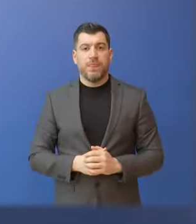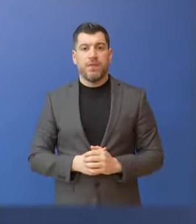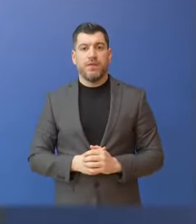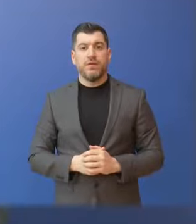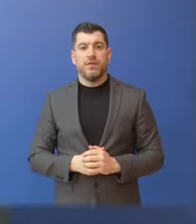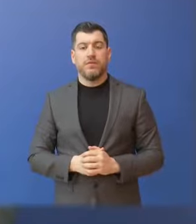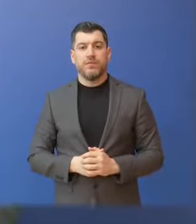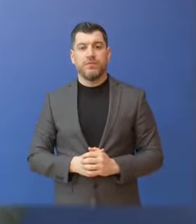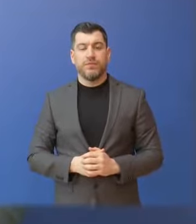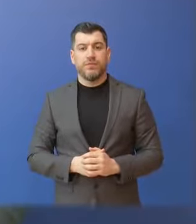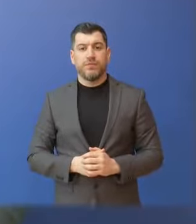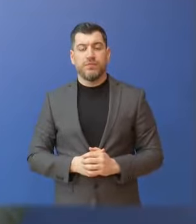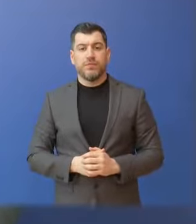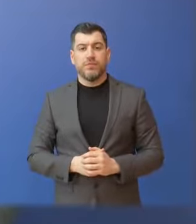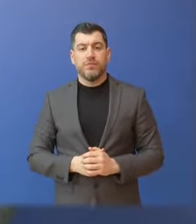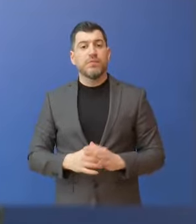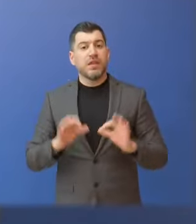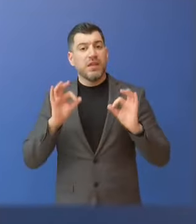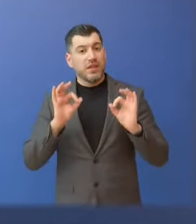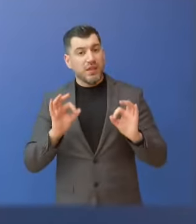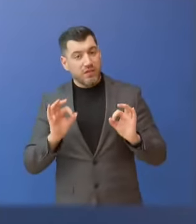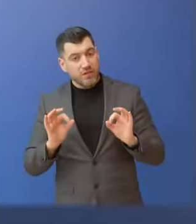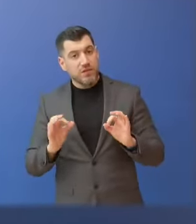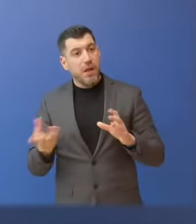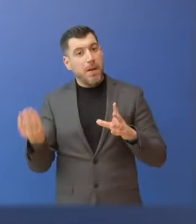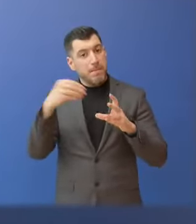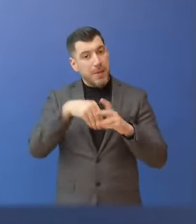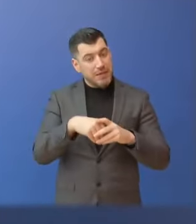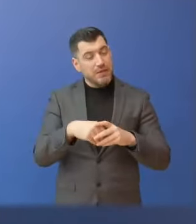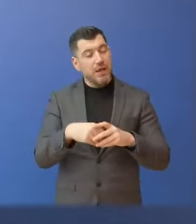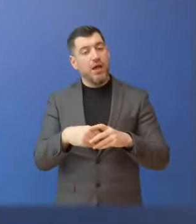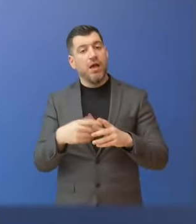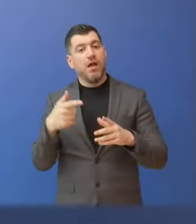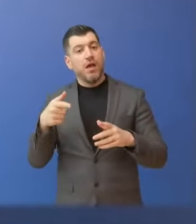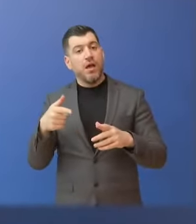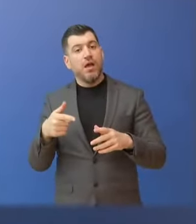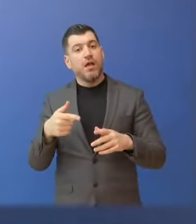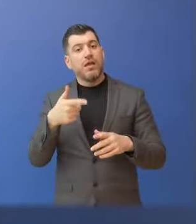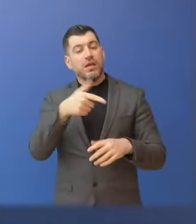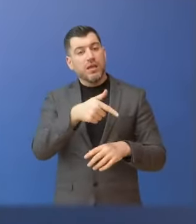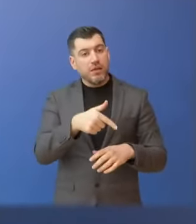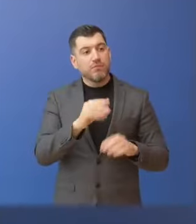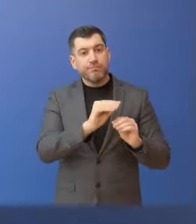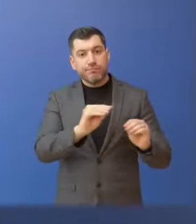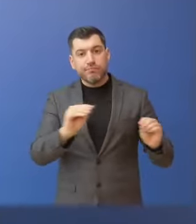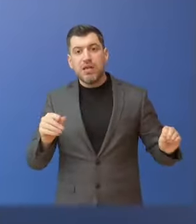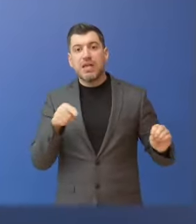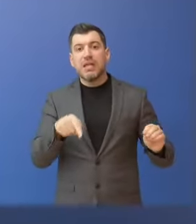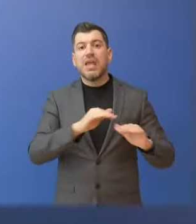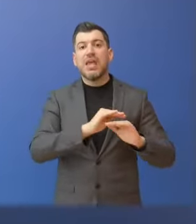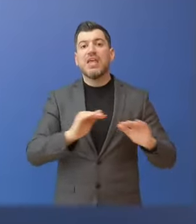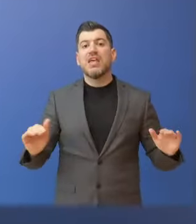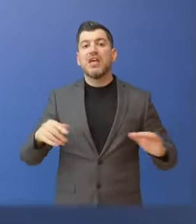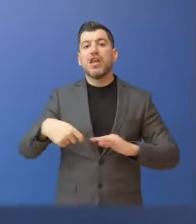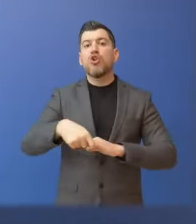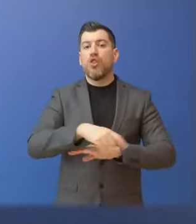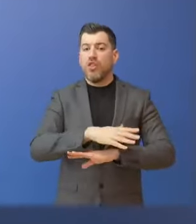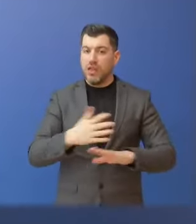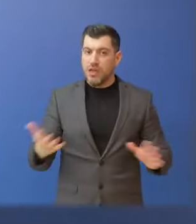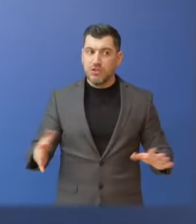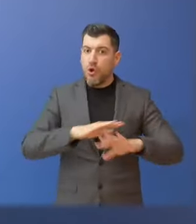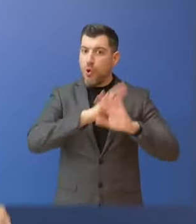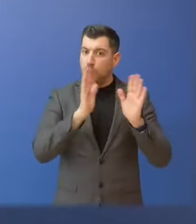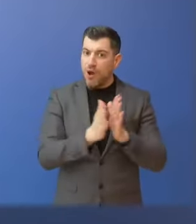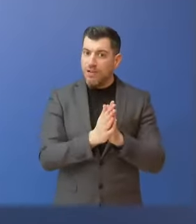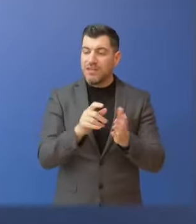εκπαιδευόμενοι και βέβαια συμπεριλήφθηκαν και ειρηνοδίκες το οποίο μάλιστα συνδέεται και με την επικείμενη νομοθέτηση του υπουργείου δικαιοσύνης σημαντικές νομοθετικές